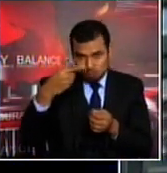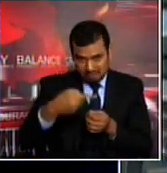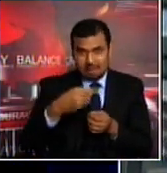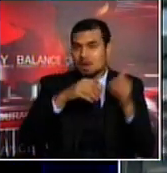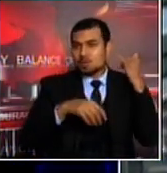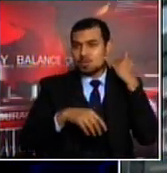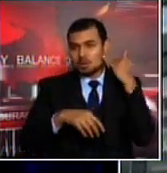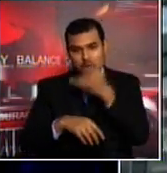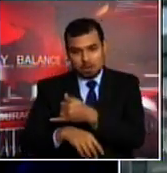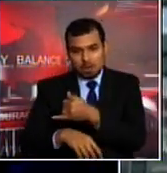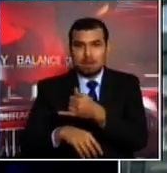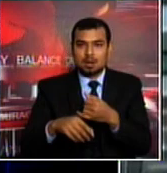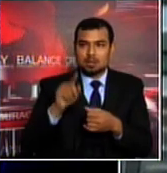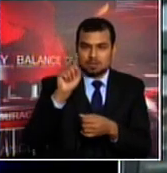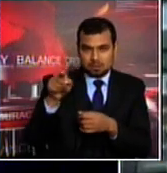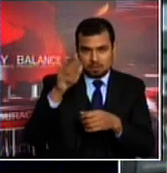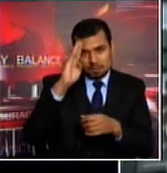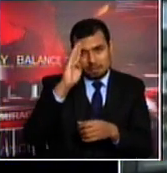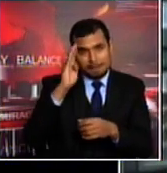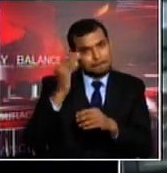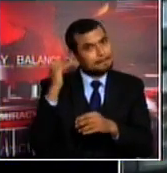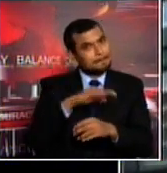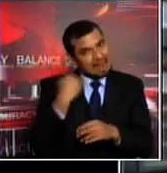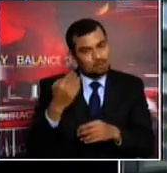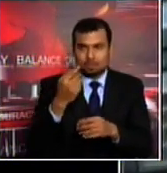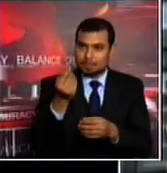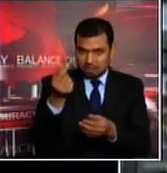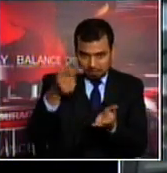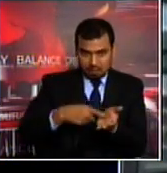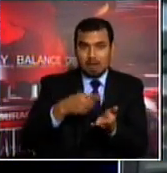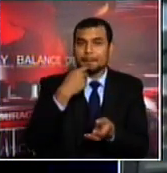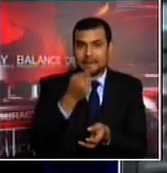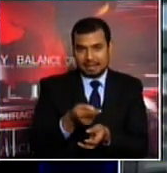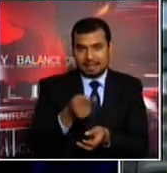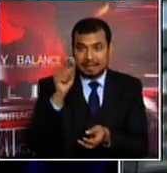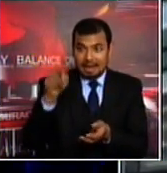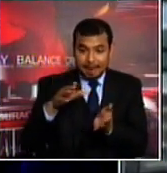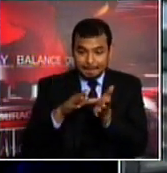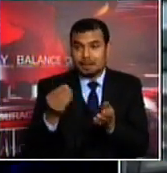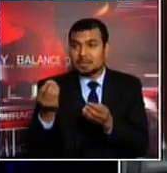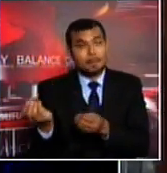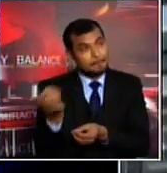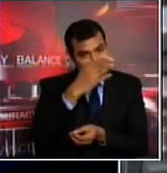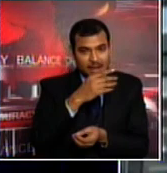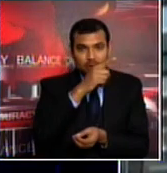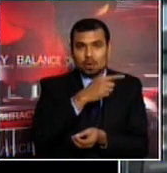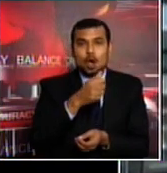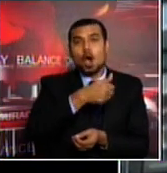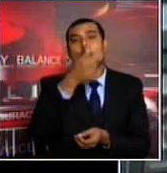यहाँनिर फोन गरेर धम्क्याउने र पैसा माग्ने र यहाँबाट प्राप्त पैसाहरूको अब